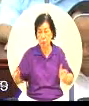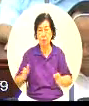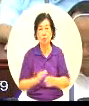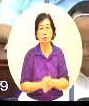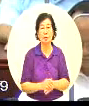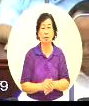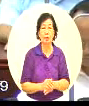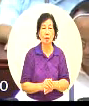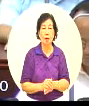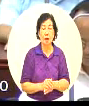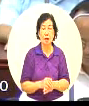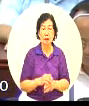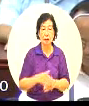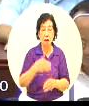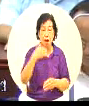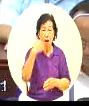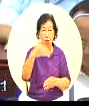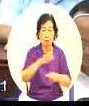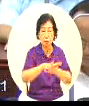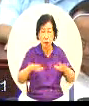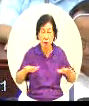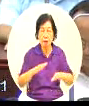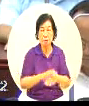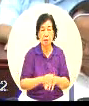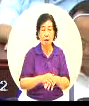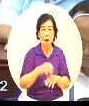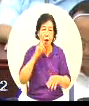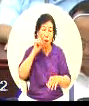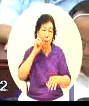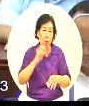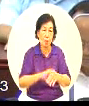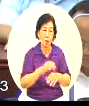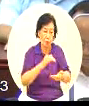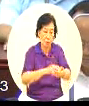九番陂啊，加龙总前面加。